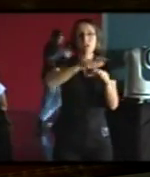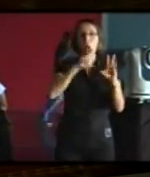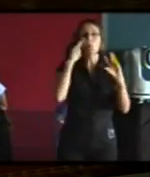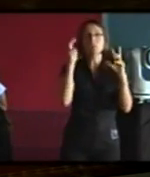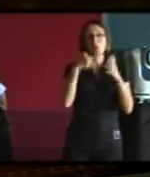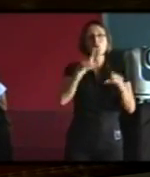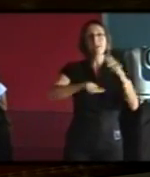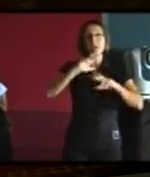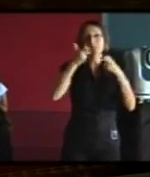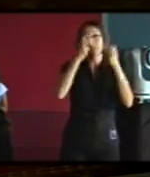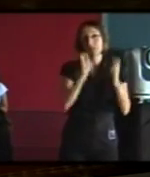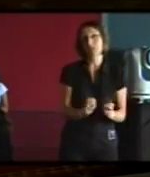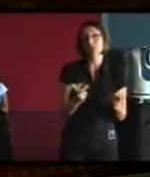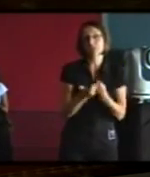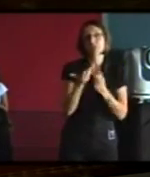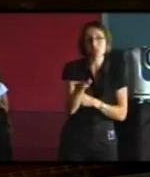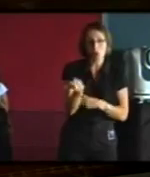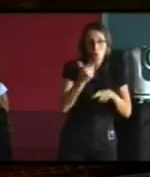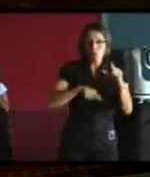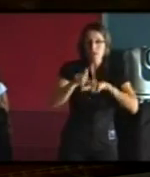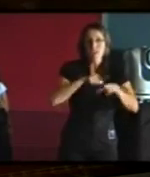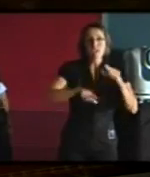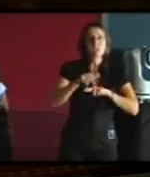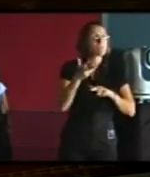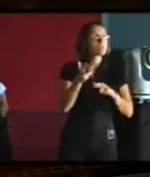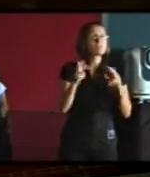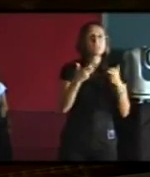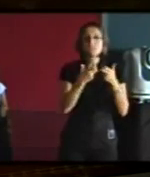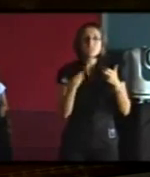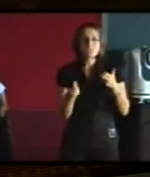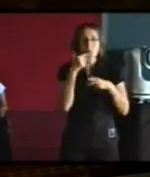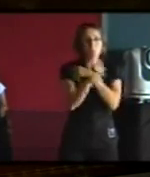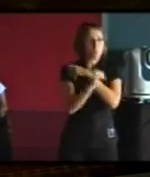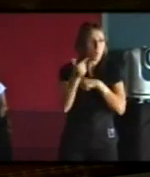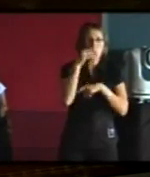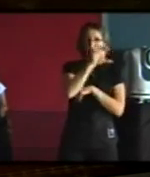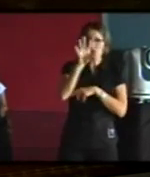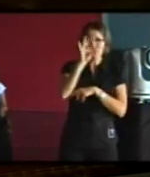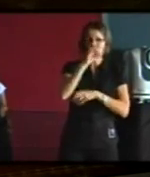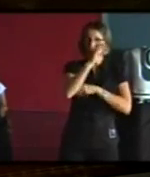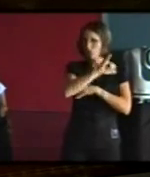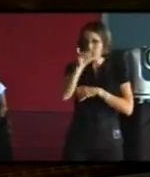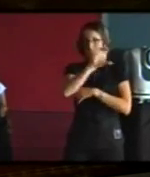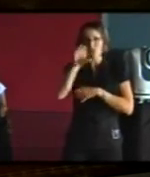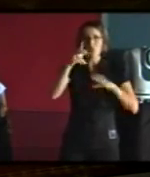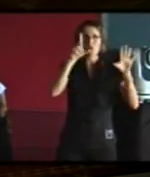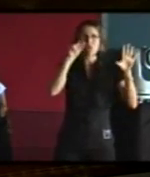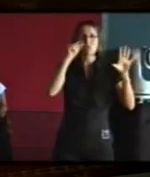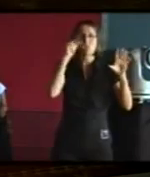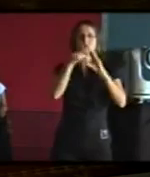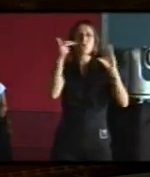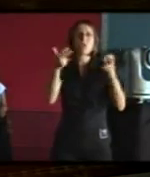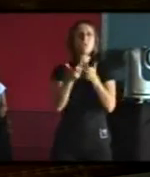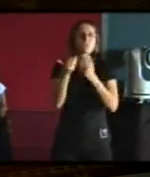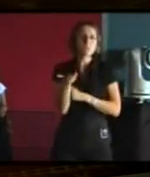ici. Vous avez le loyer prime de bureau est à 150 ou 160 euros ou 170 euros, ce